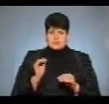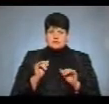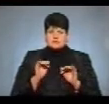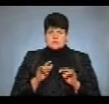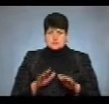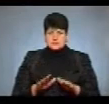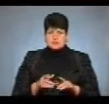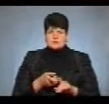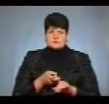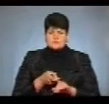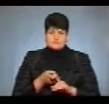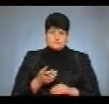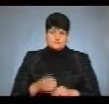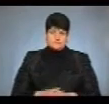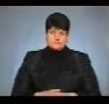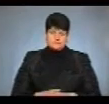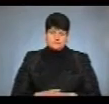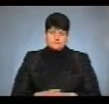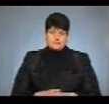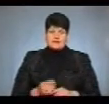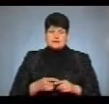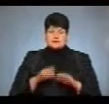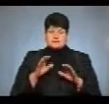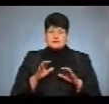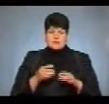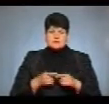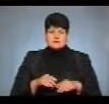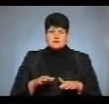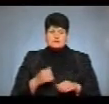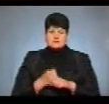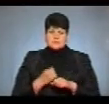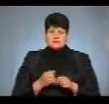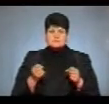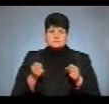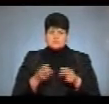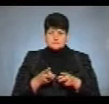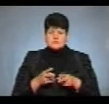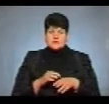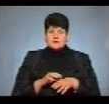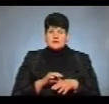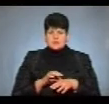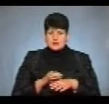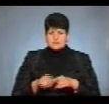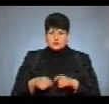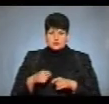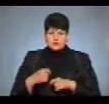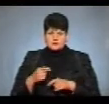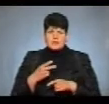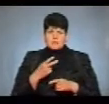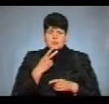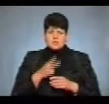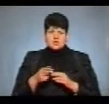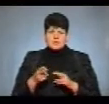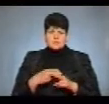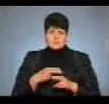заходу відносно останнього. Дана стаття – це нанесення умисних тяжких тілесних ушкоджень. Вона передбачає позбавлення